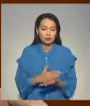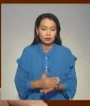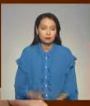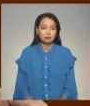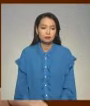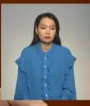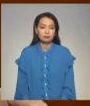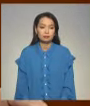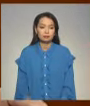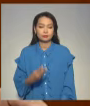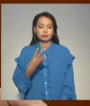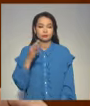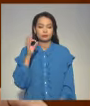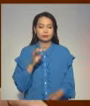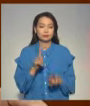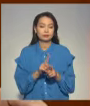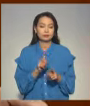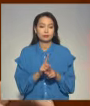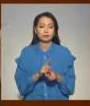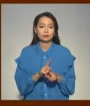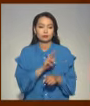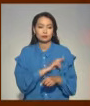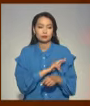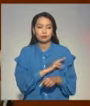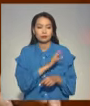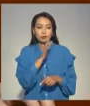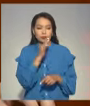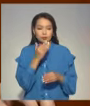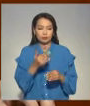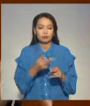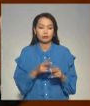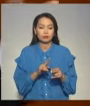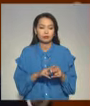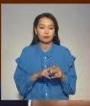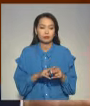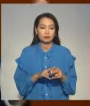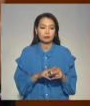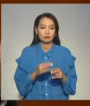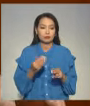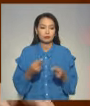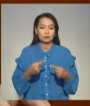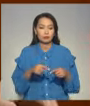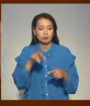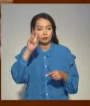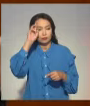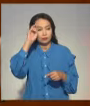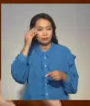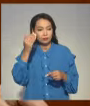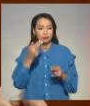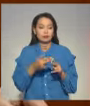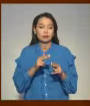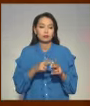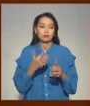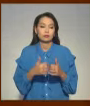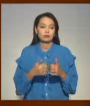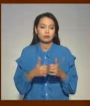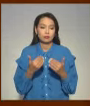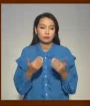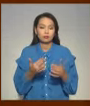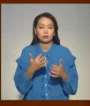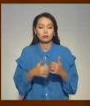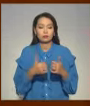34% 35 жасқа дейін жас ғалымдарымыз, негізгі топ 43% ол 35 пен 54 арасындағы орта жасты ғалымдарымыз.